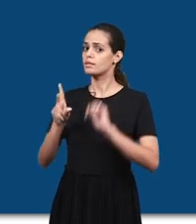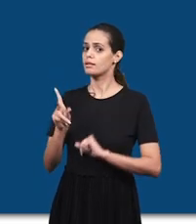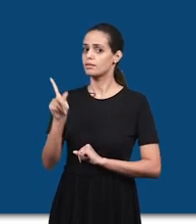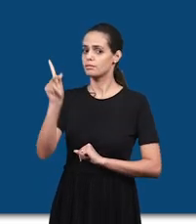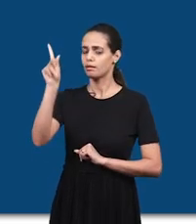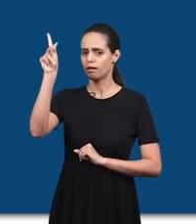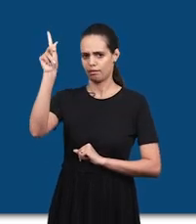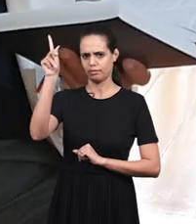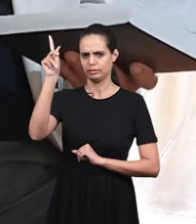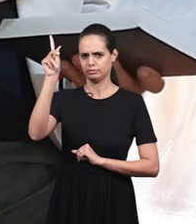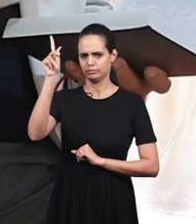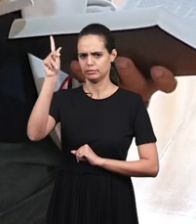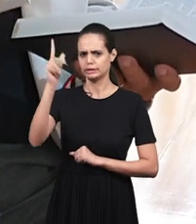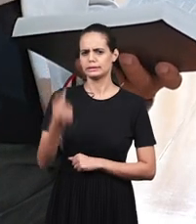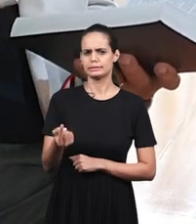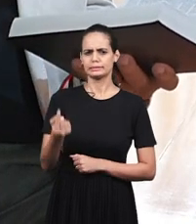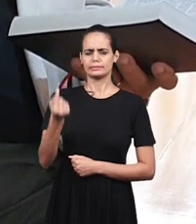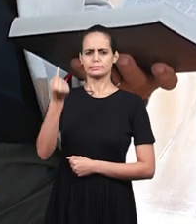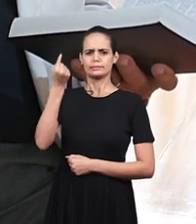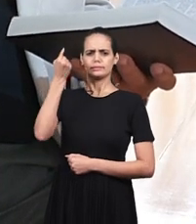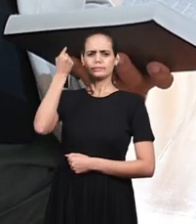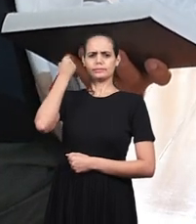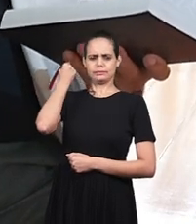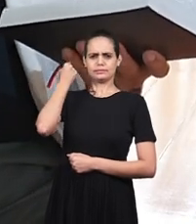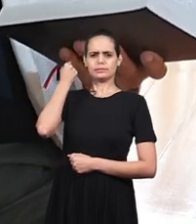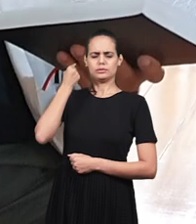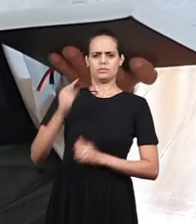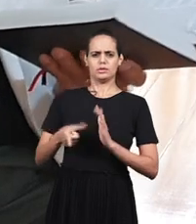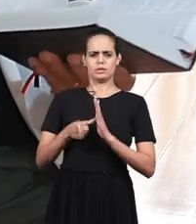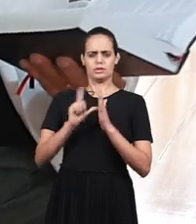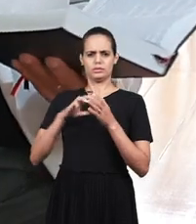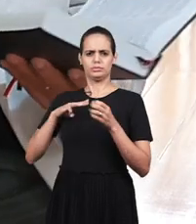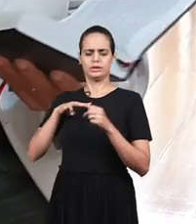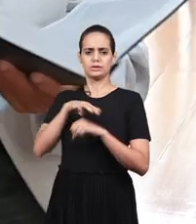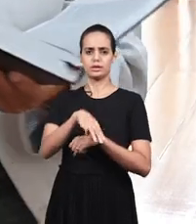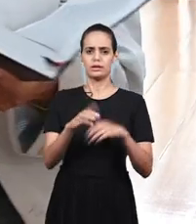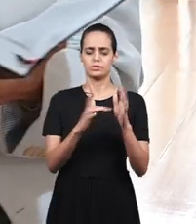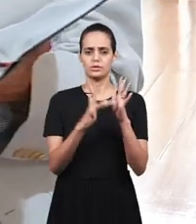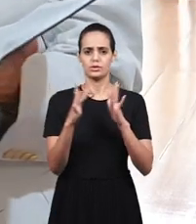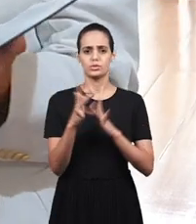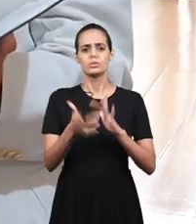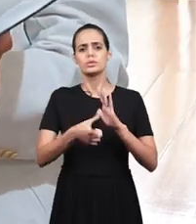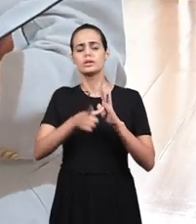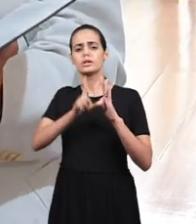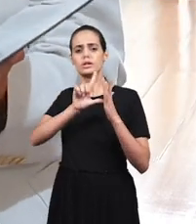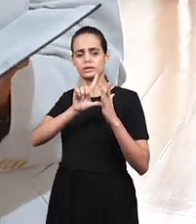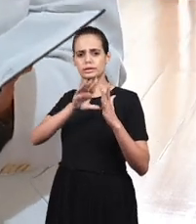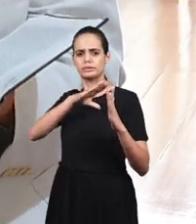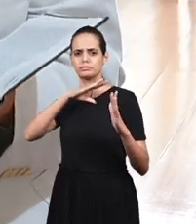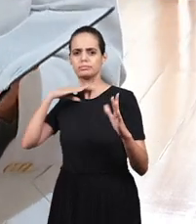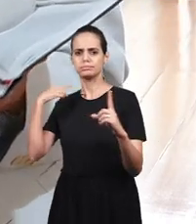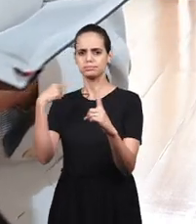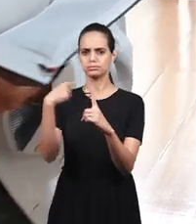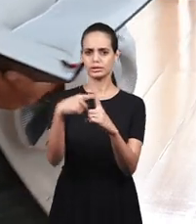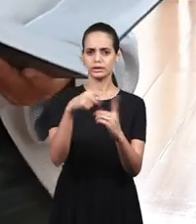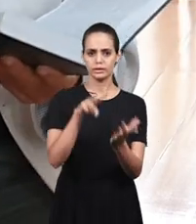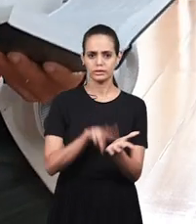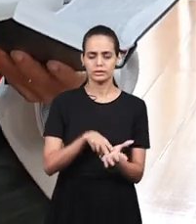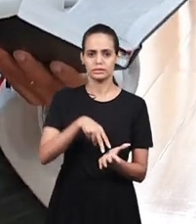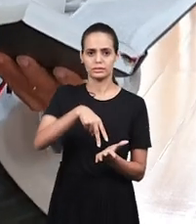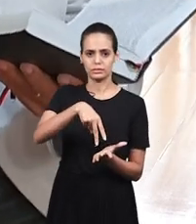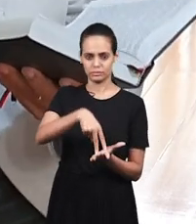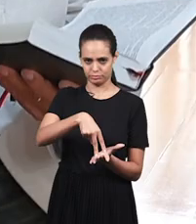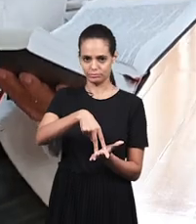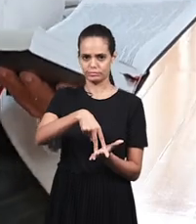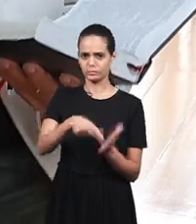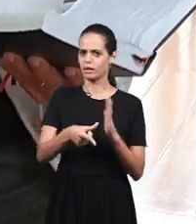они переживали, люди, до служения Иисуса, до Его смерти и воскресения,